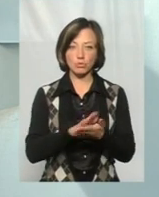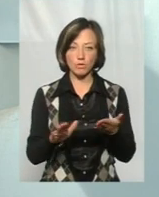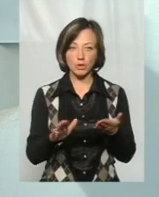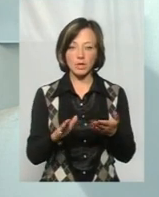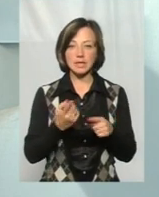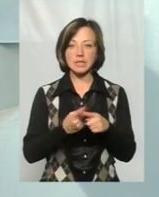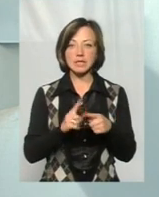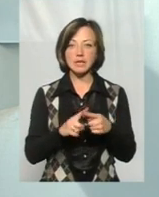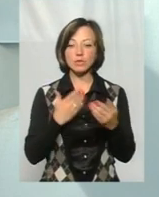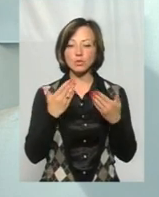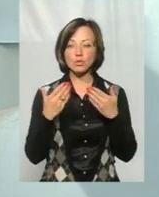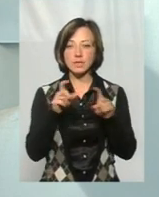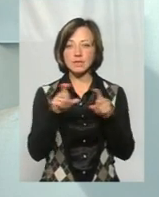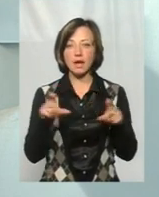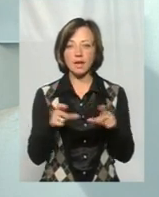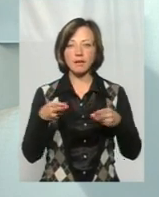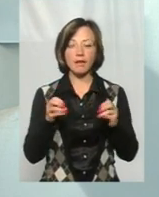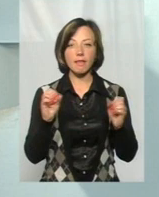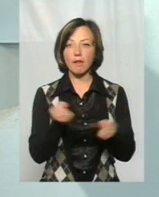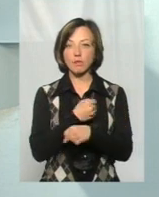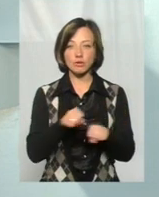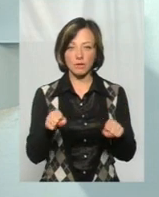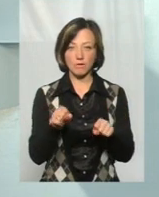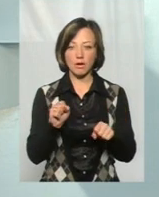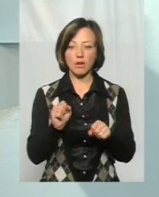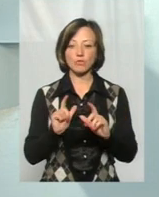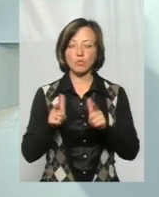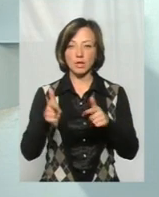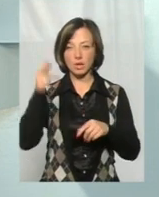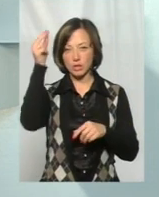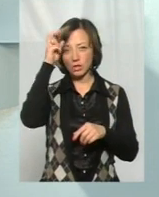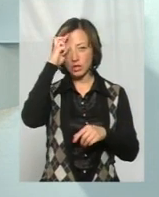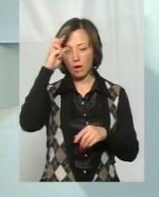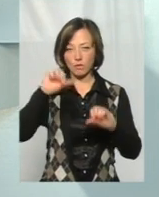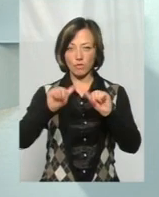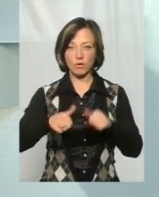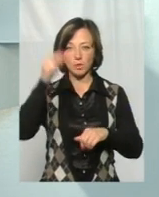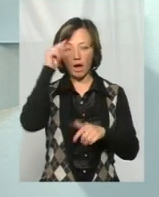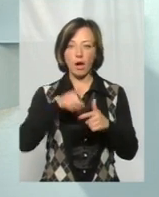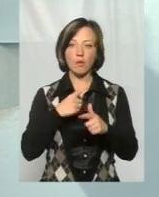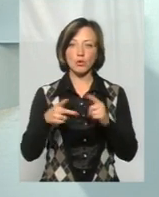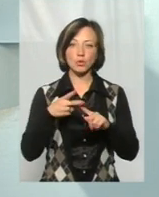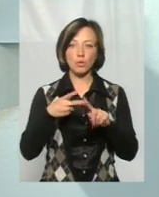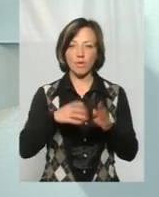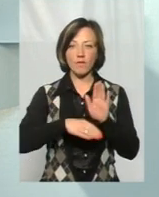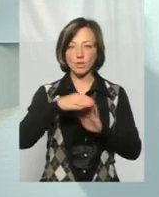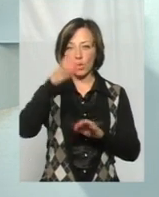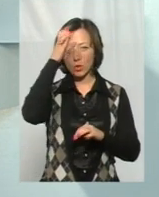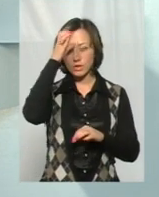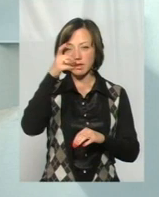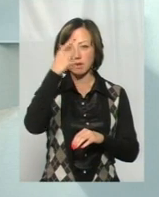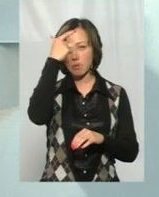Це стосується тільки тих закладів, де неможливо піти на державне навчання. Або отримувати, здобувати другу вищу освіту, йти на